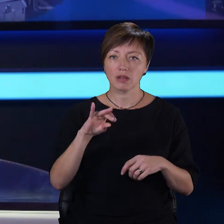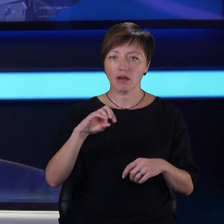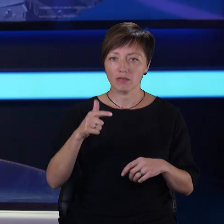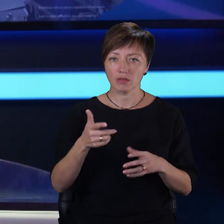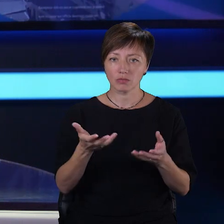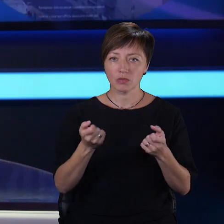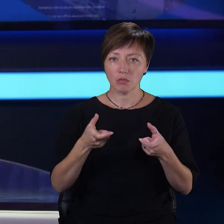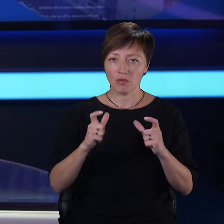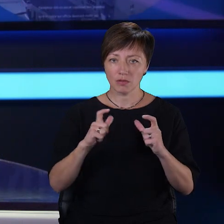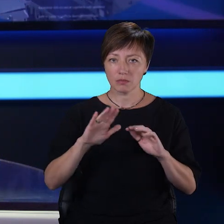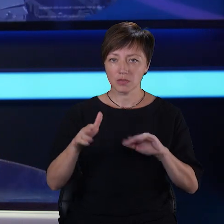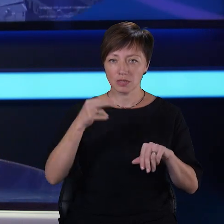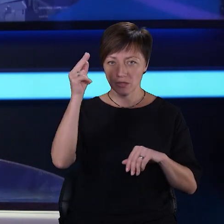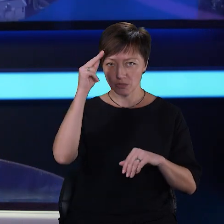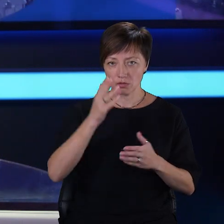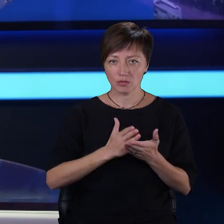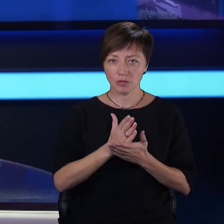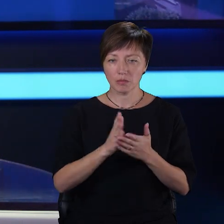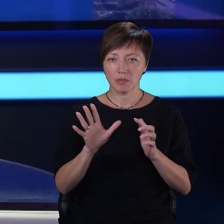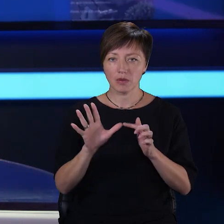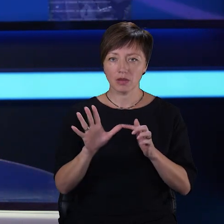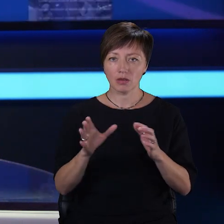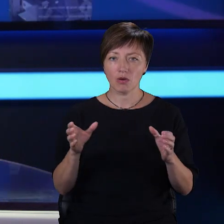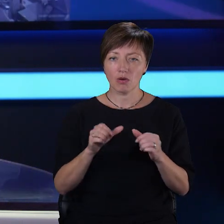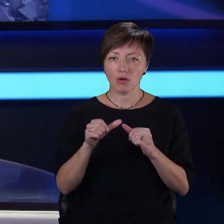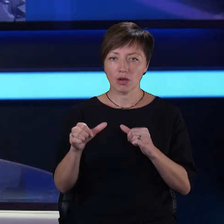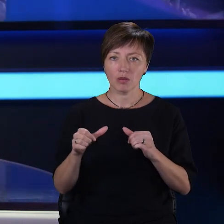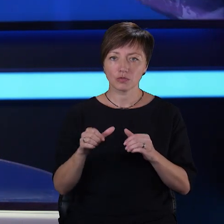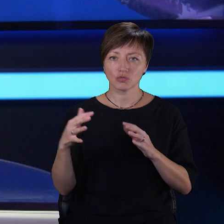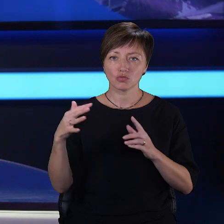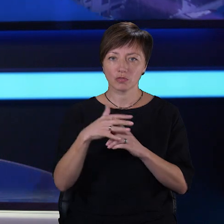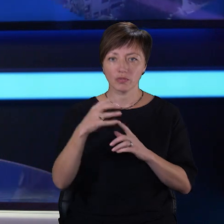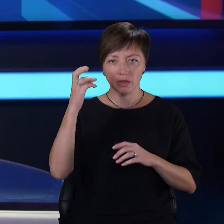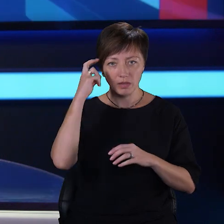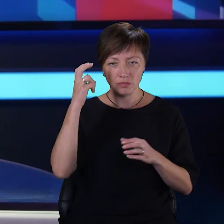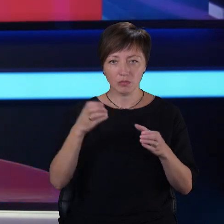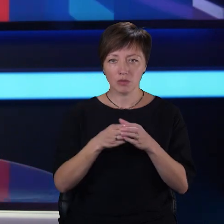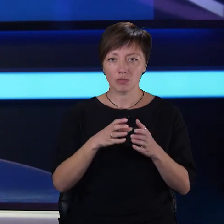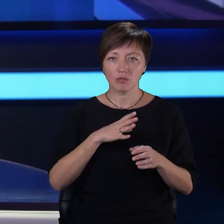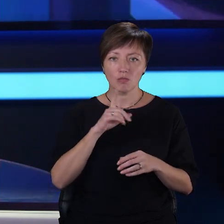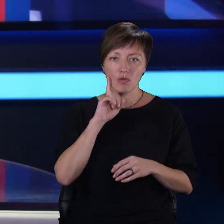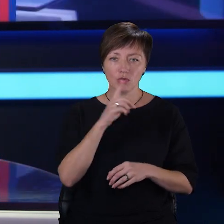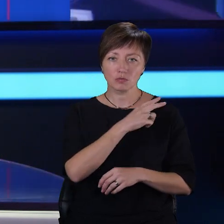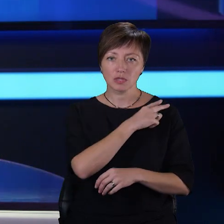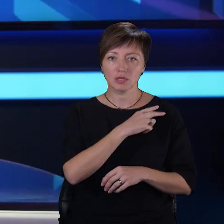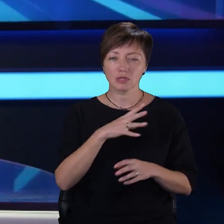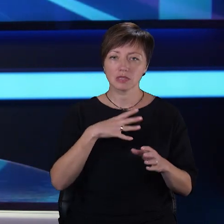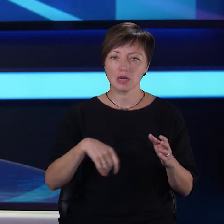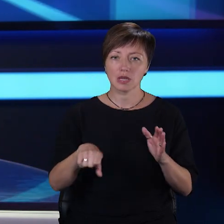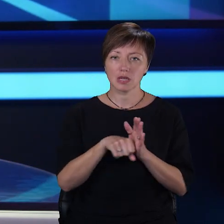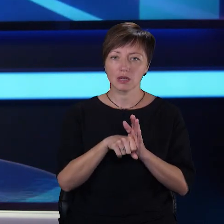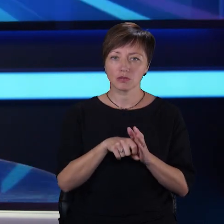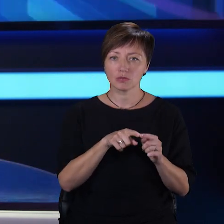отримав повістку. Після навчань служив у 5-й окремій штурмовій київській бригаді, був молодшим сержантом. Загинув під